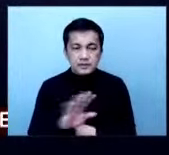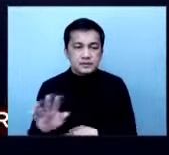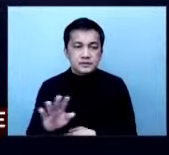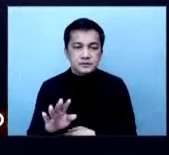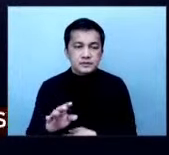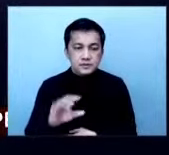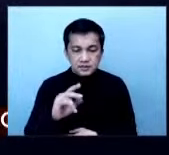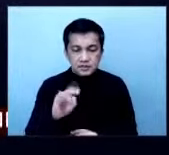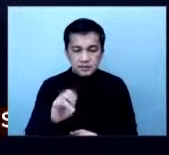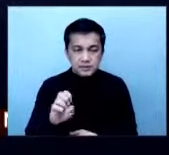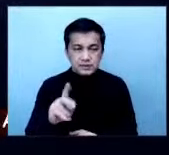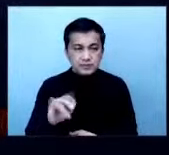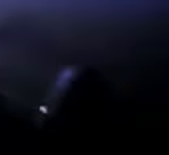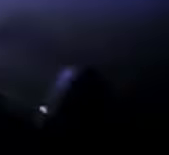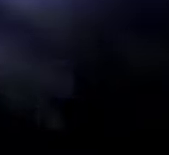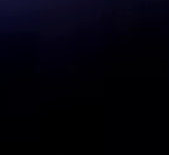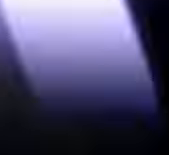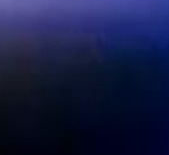pangy